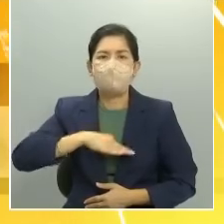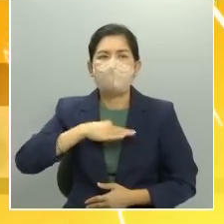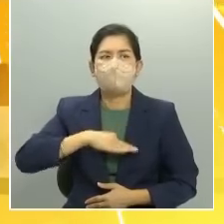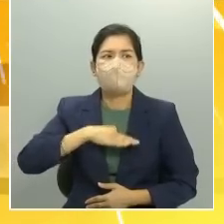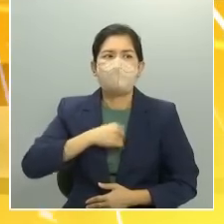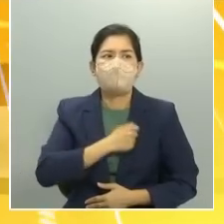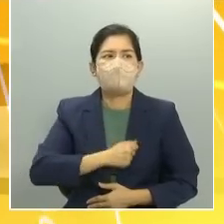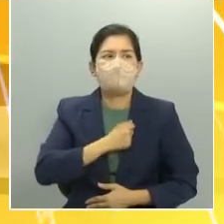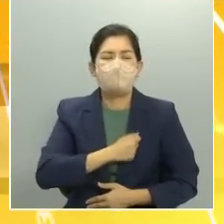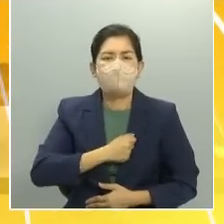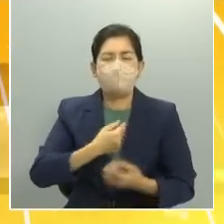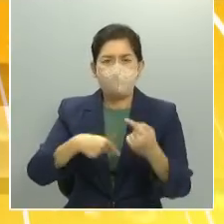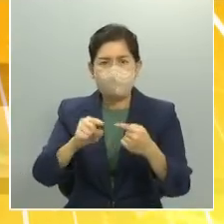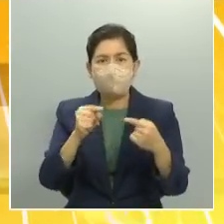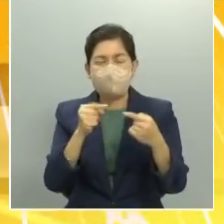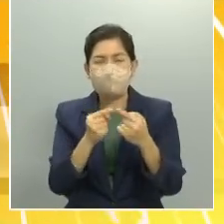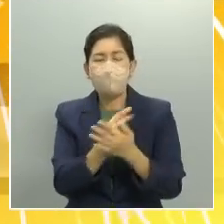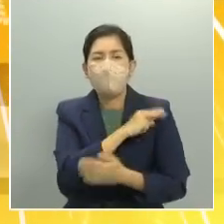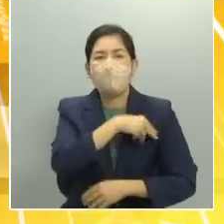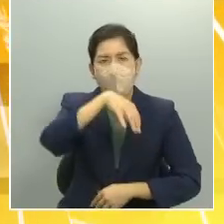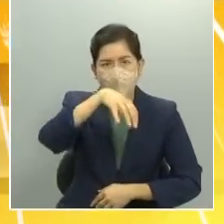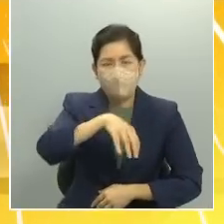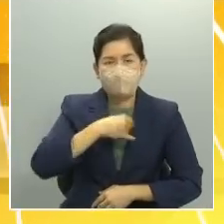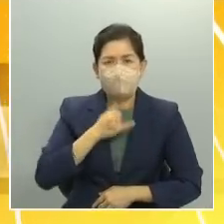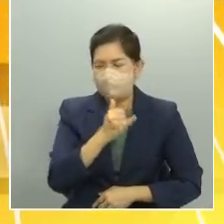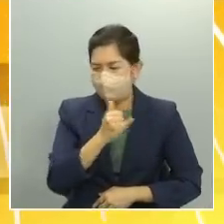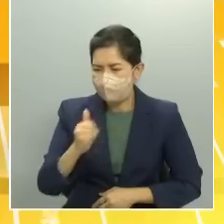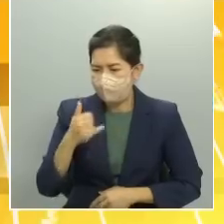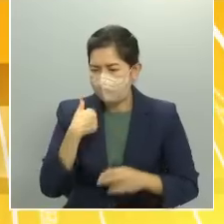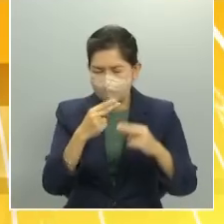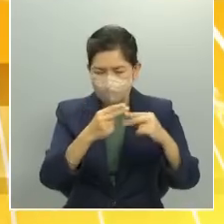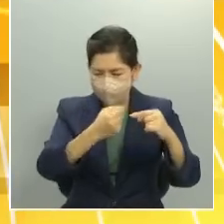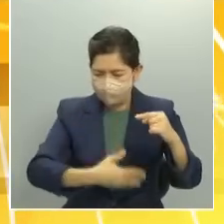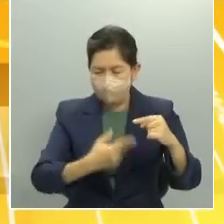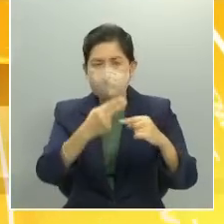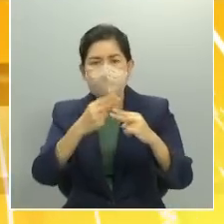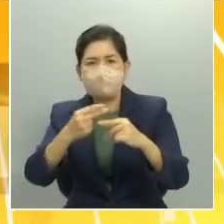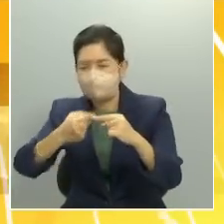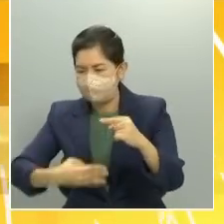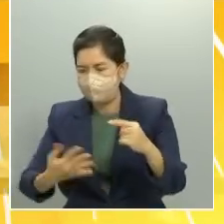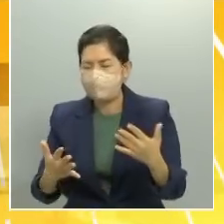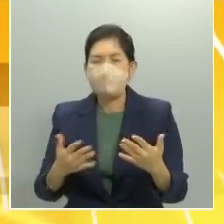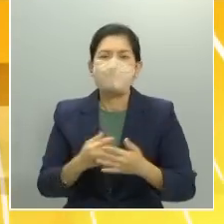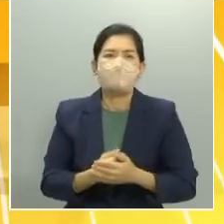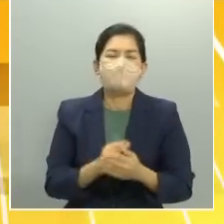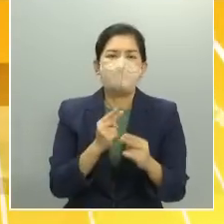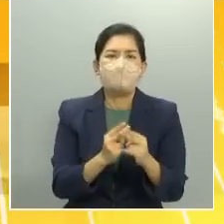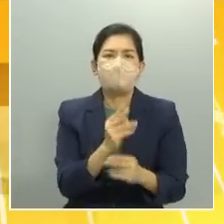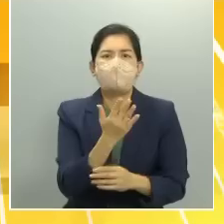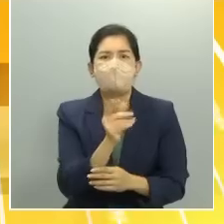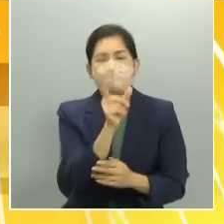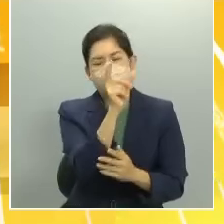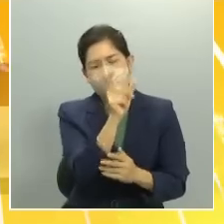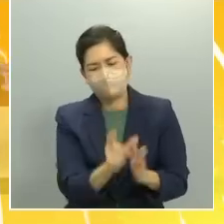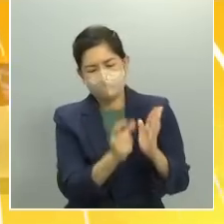ไปโรงพยาบาลไปทุกทีเลยไม่มีรายชื่อไม่มีรายชื่อขึ้นเลย